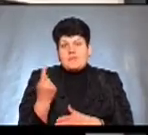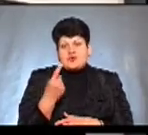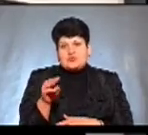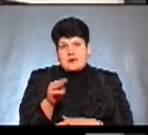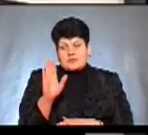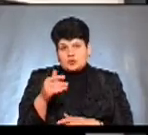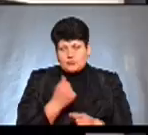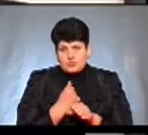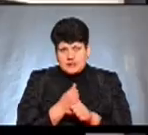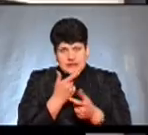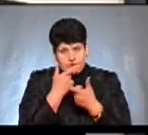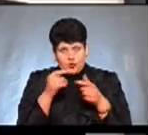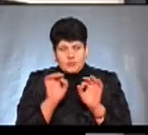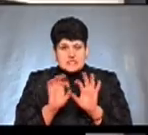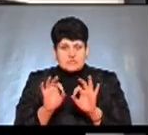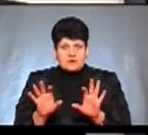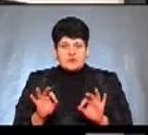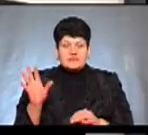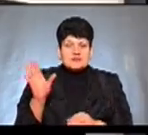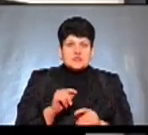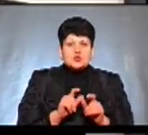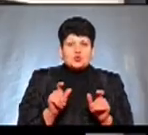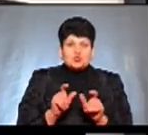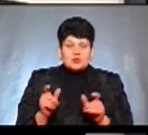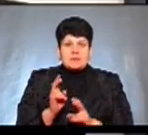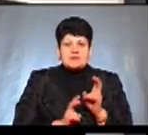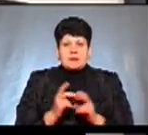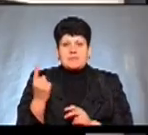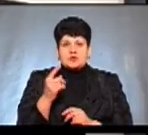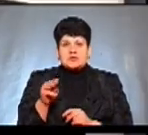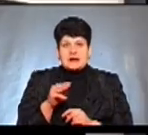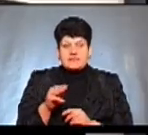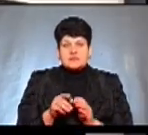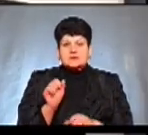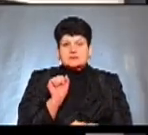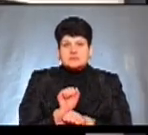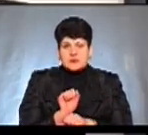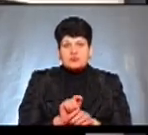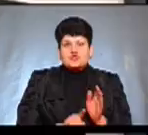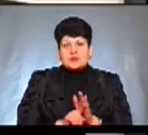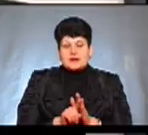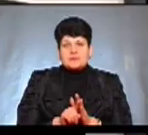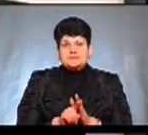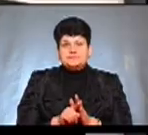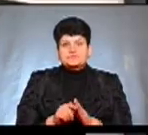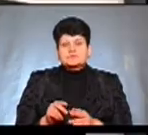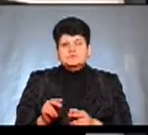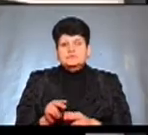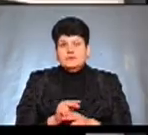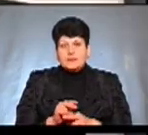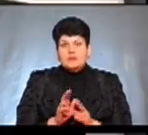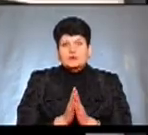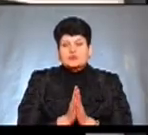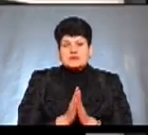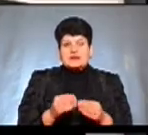робити інформаційно, повідомляти всі структури, всі підприємства. З 1 травня перекриваємо, починаємо демонтаж. Будемо просити Укрзалізниці